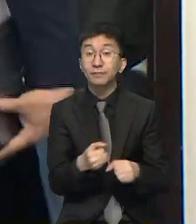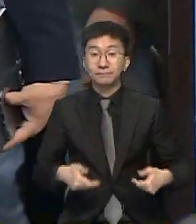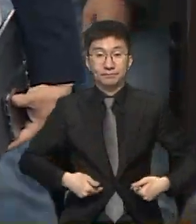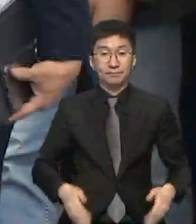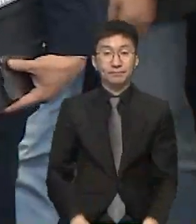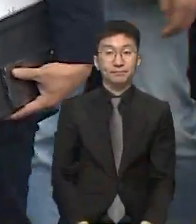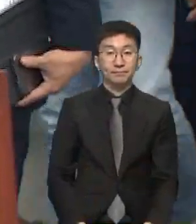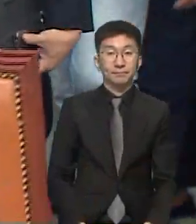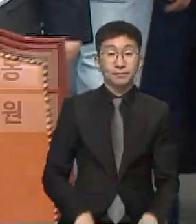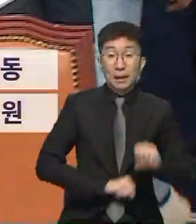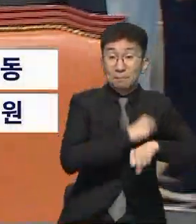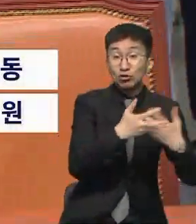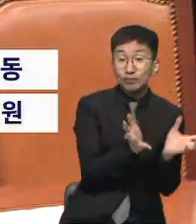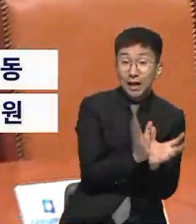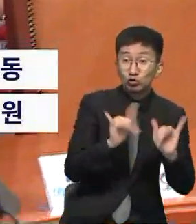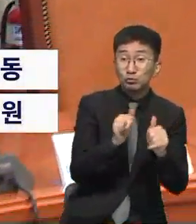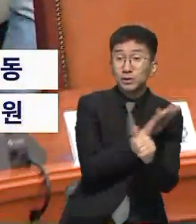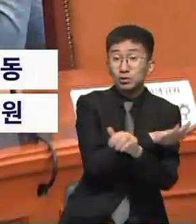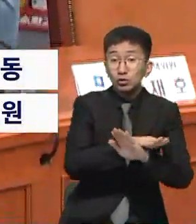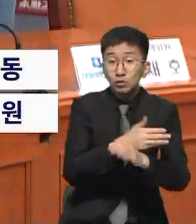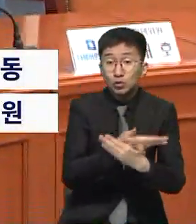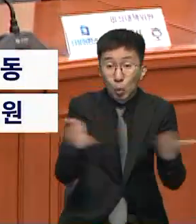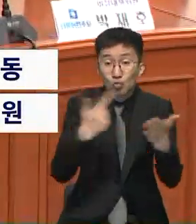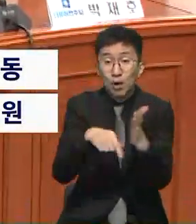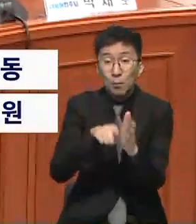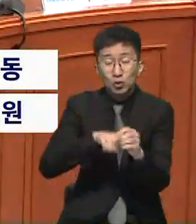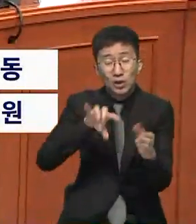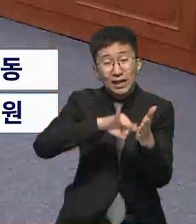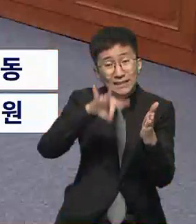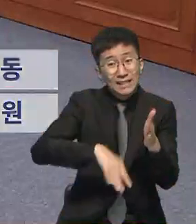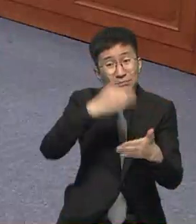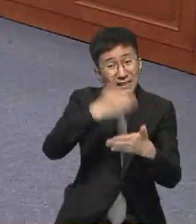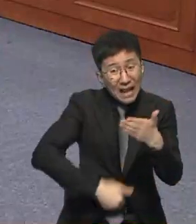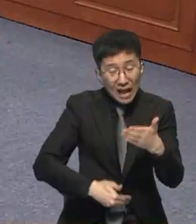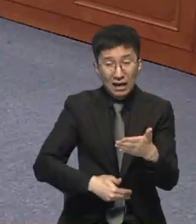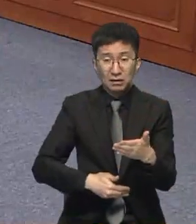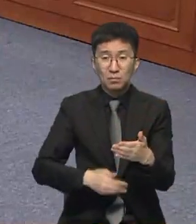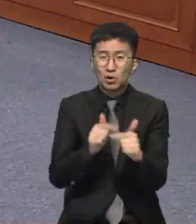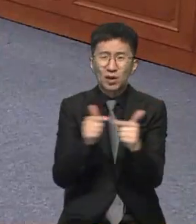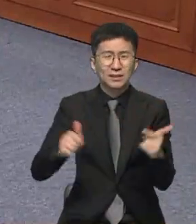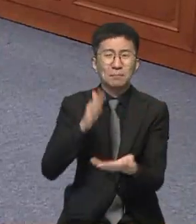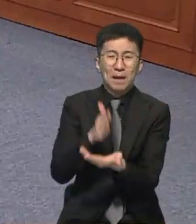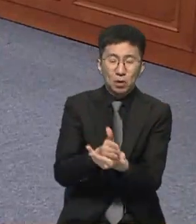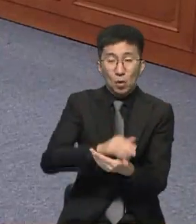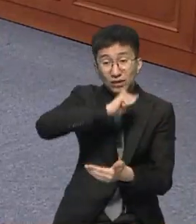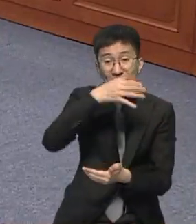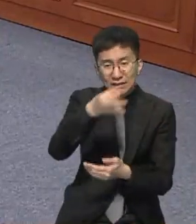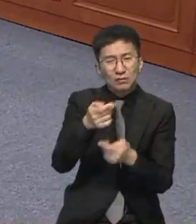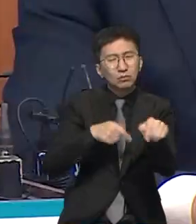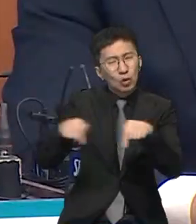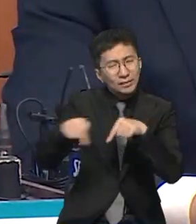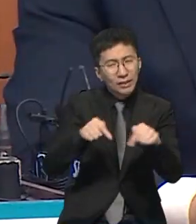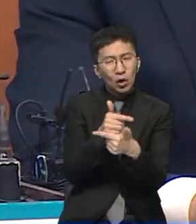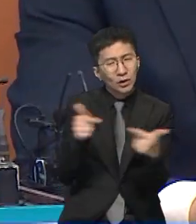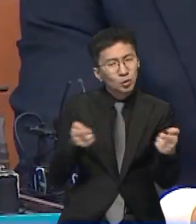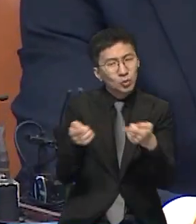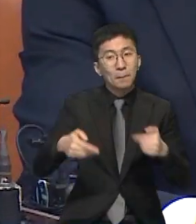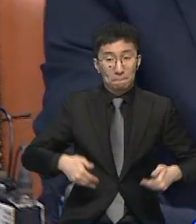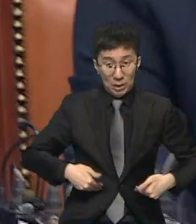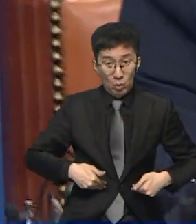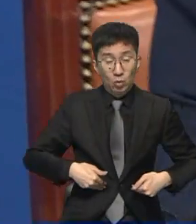시기입니다. 민주당은 민생을 위해선 감세와 긴축이 아닌 적극적인 재정 정책을 펴야 한다는 입장이어서 다음 달